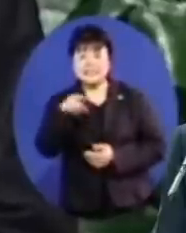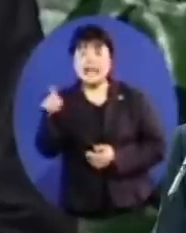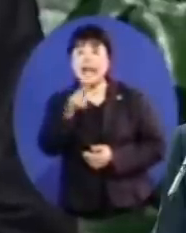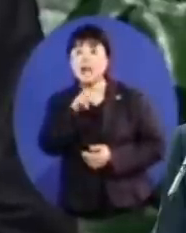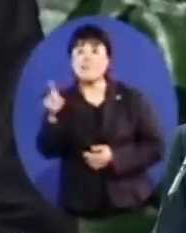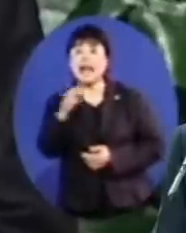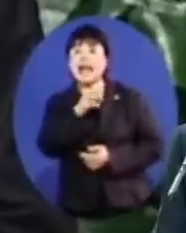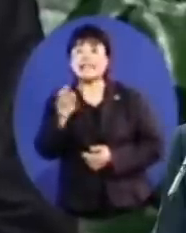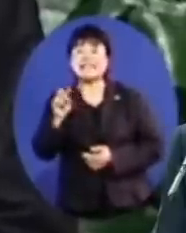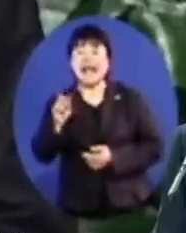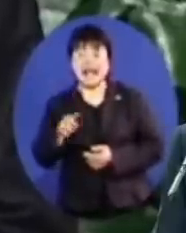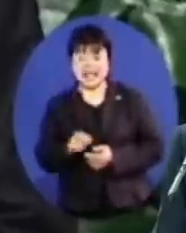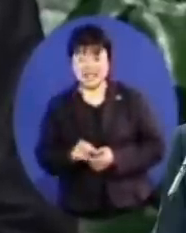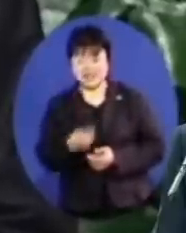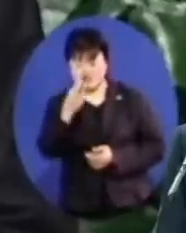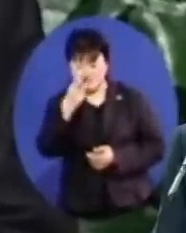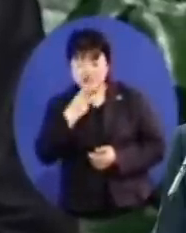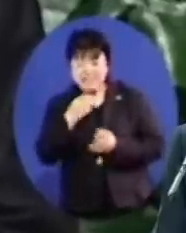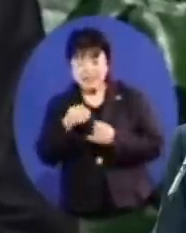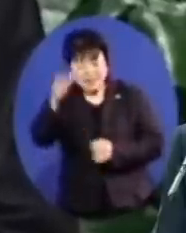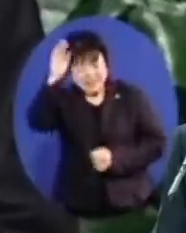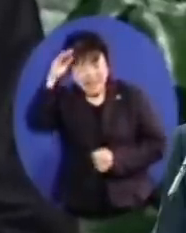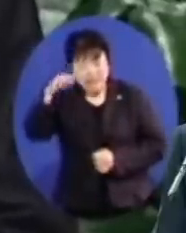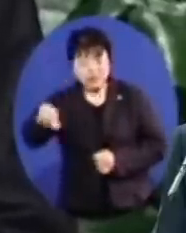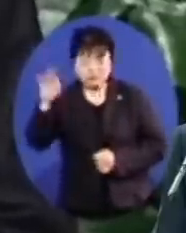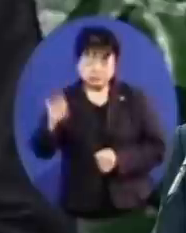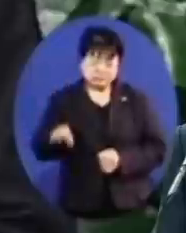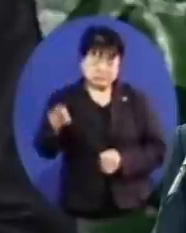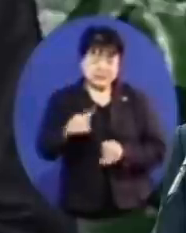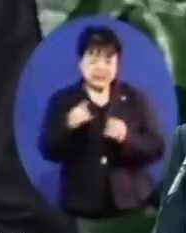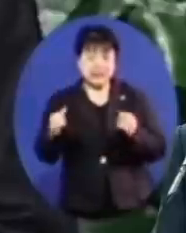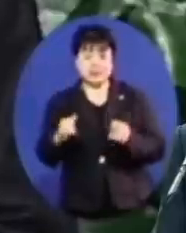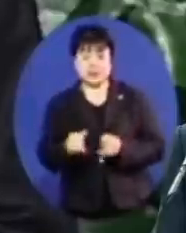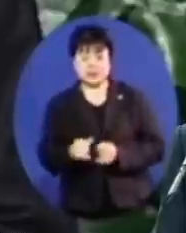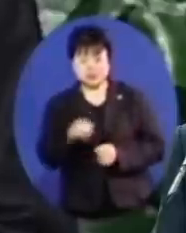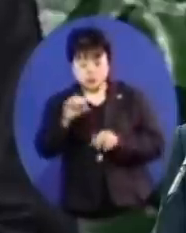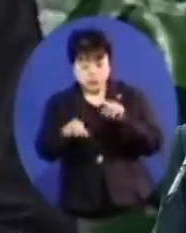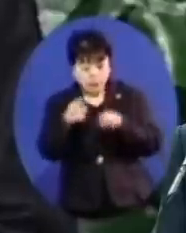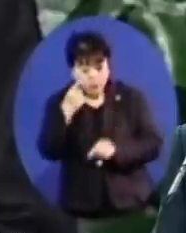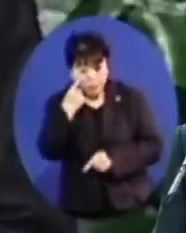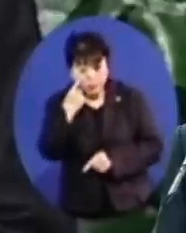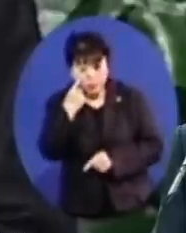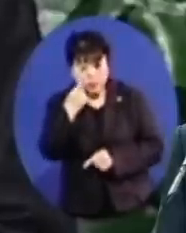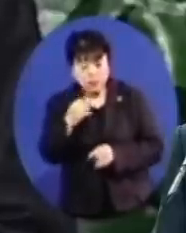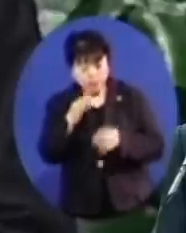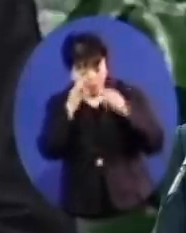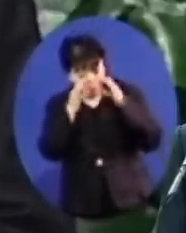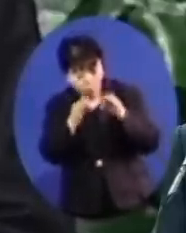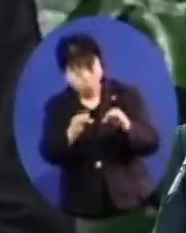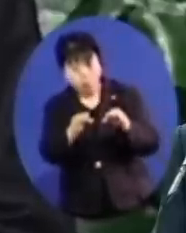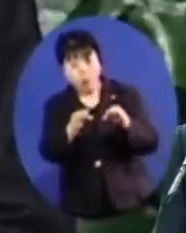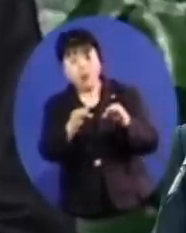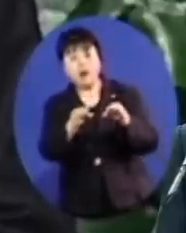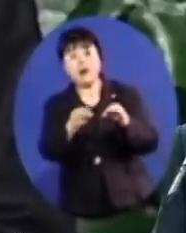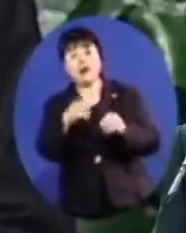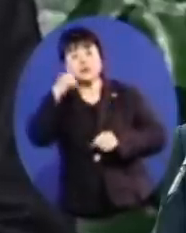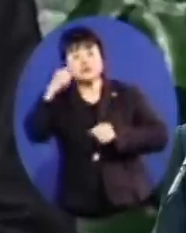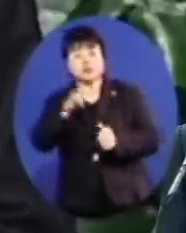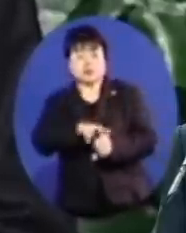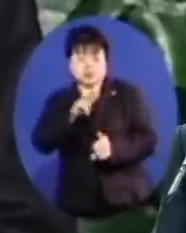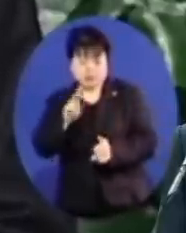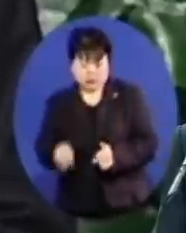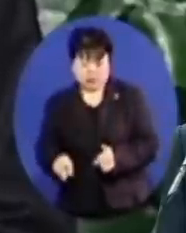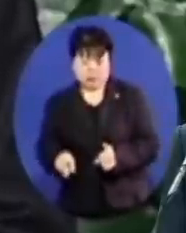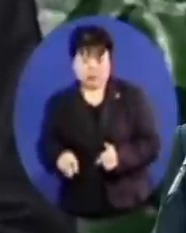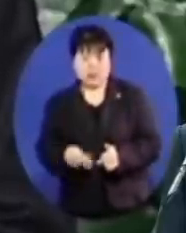사마리아인 유대인들이 개로 취급하는 사마리아인이 그곳을 지나다가 이 사람을 보고 그는 짐승에서 내려서